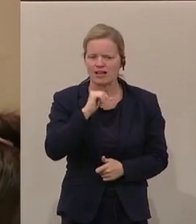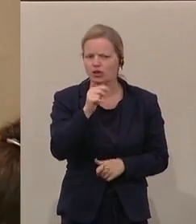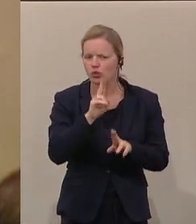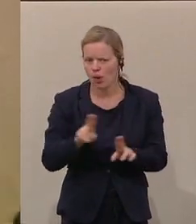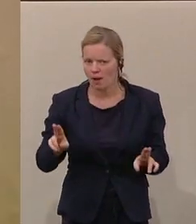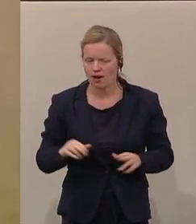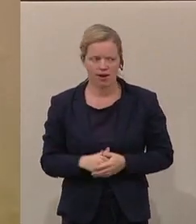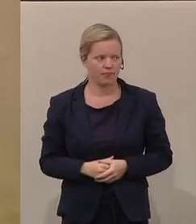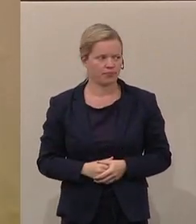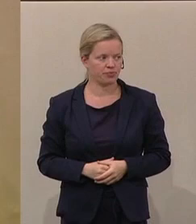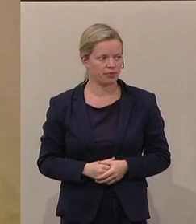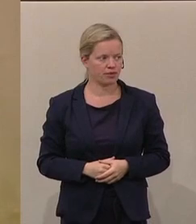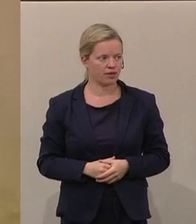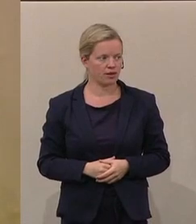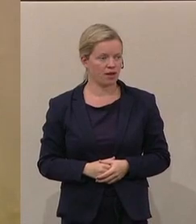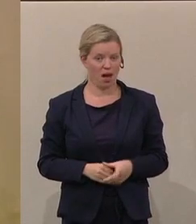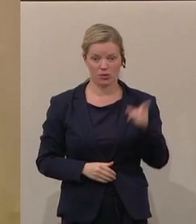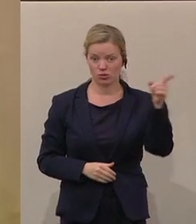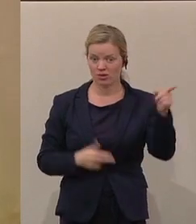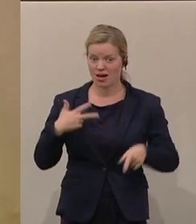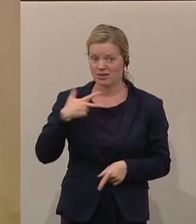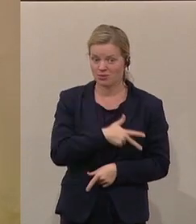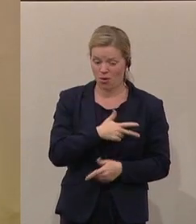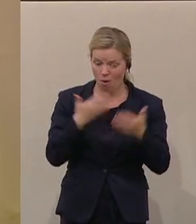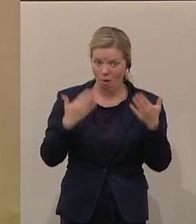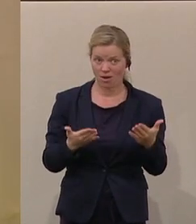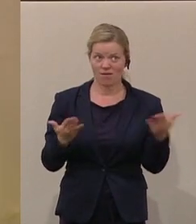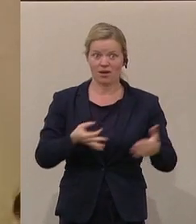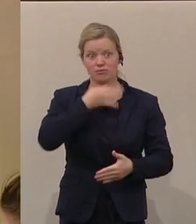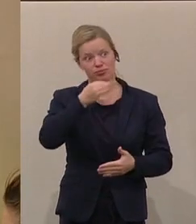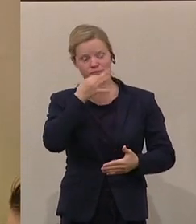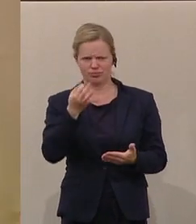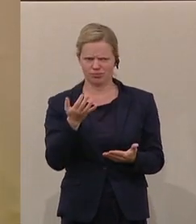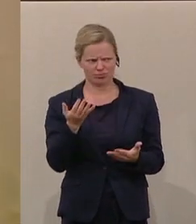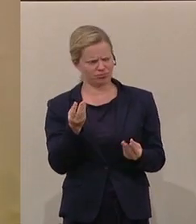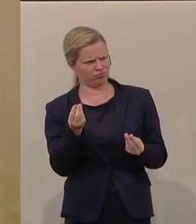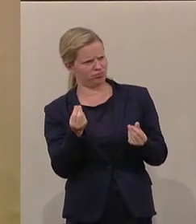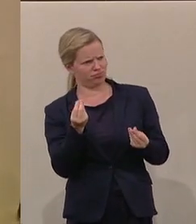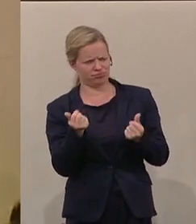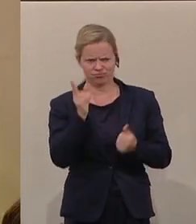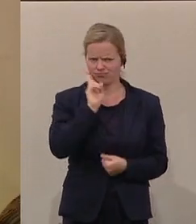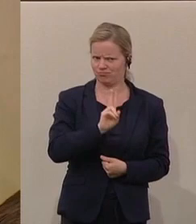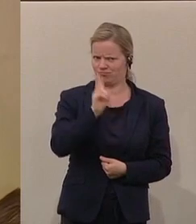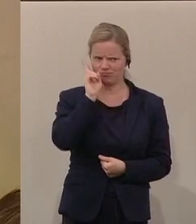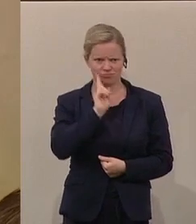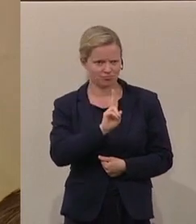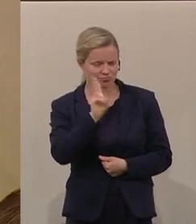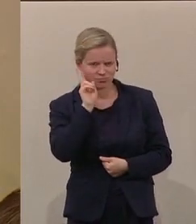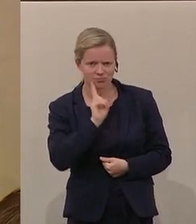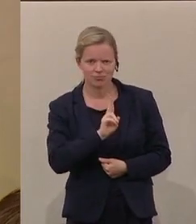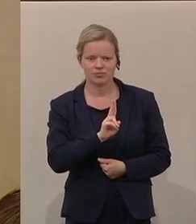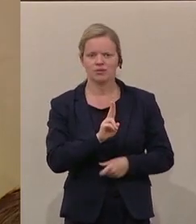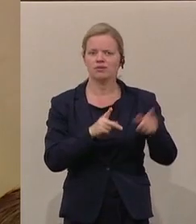normal. Aber das, was Sie als SPÖ hier heute abgegeben haben, das war schon ein bisschen eigenartiges Bild. Nämlich das Bild,